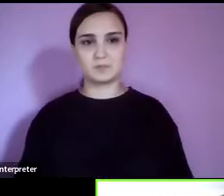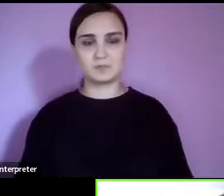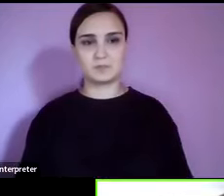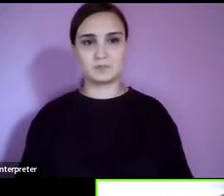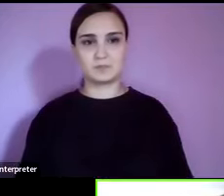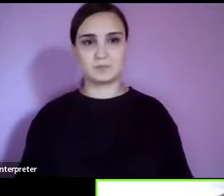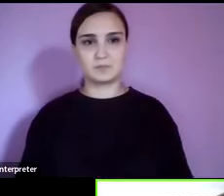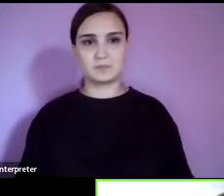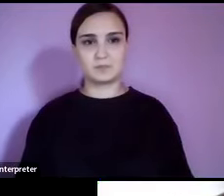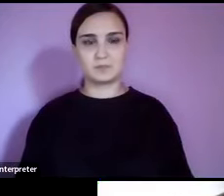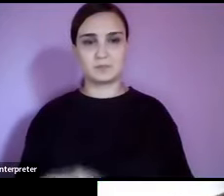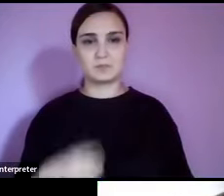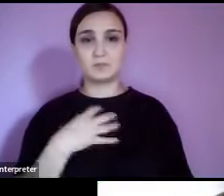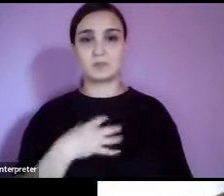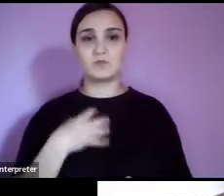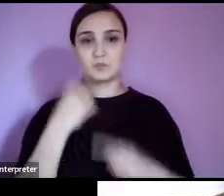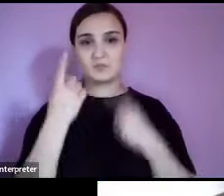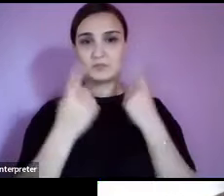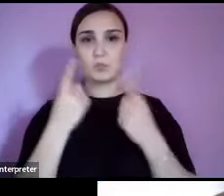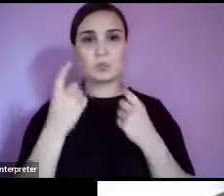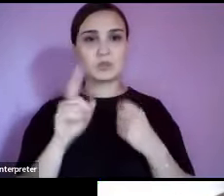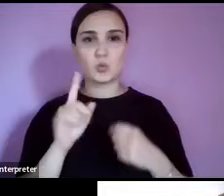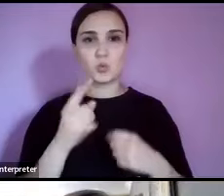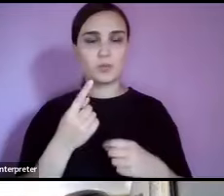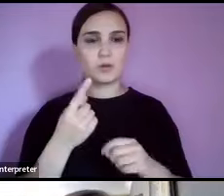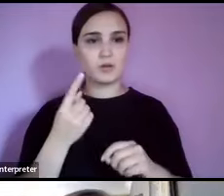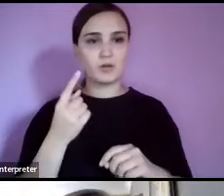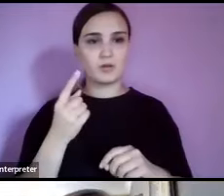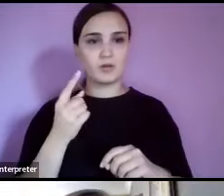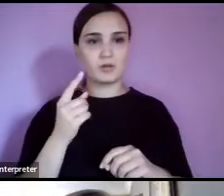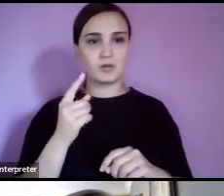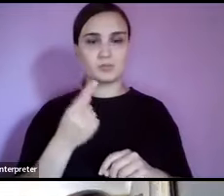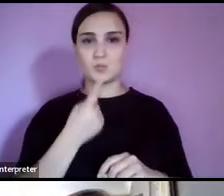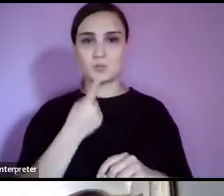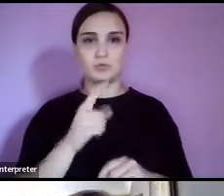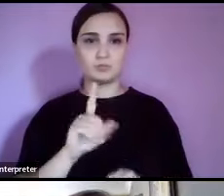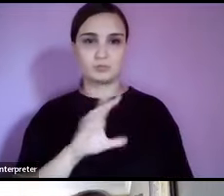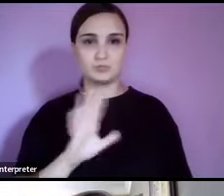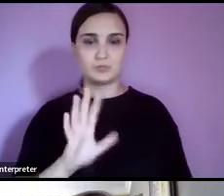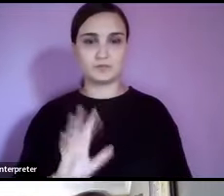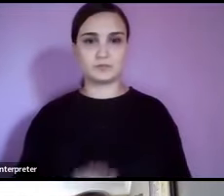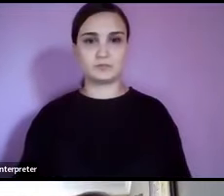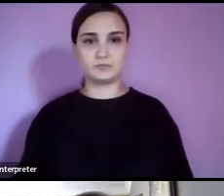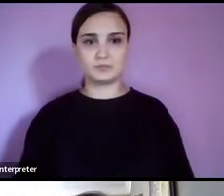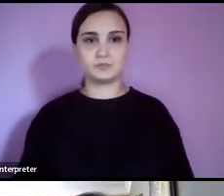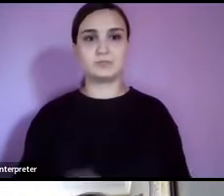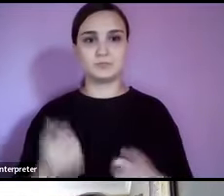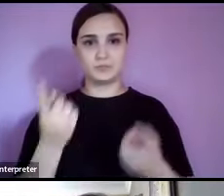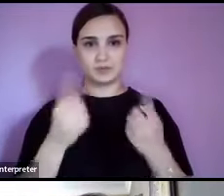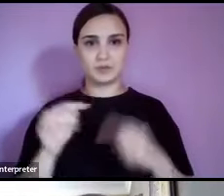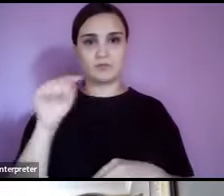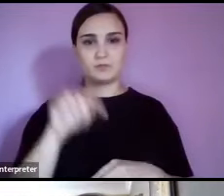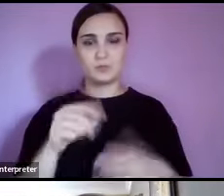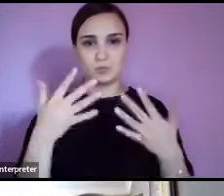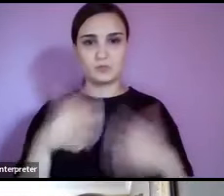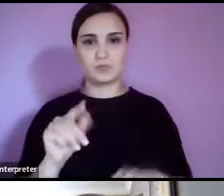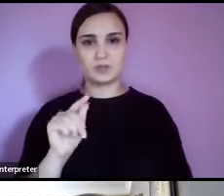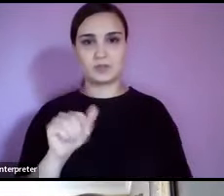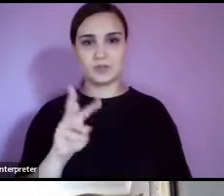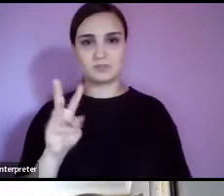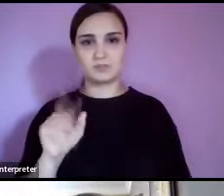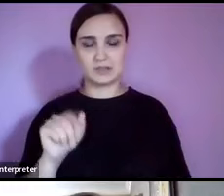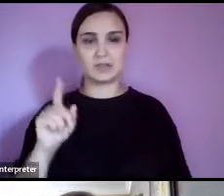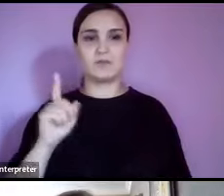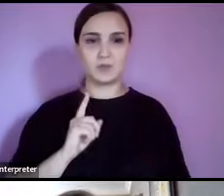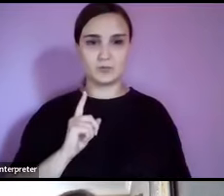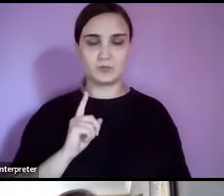very important information that you provide. მეგობრებო, უბრალოდ აღნიშნავდი, რომ რამდენიმე აი თამთაც უკვე შემოგვიერთდა,